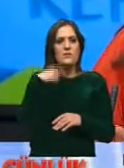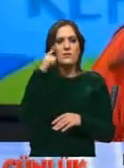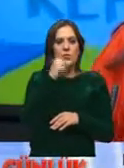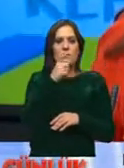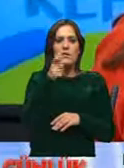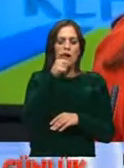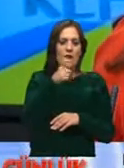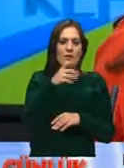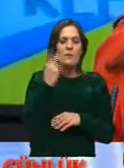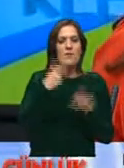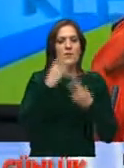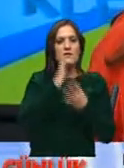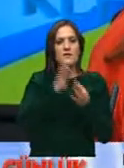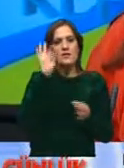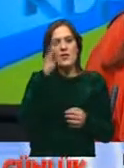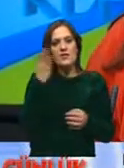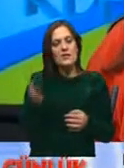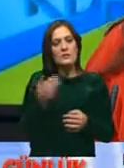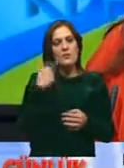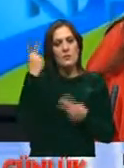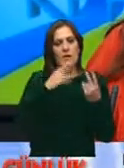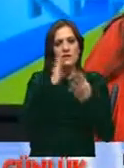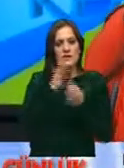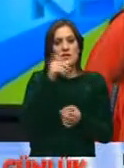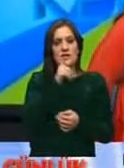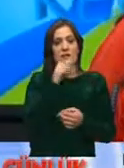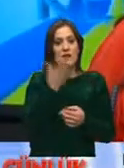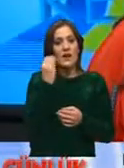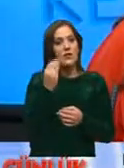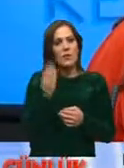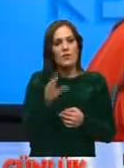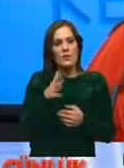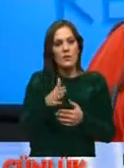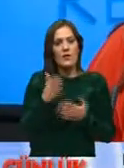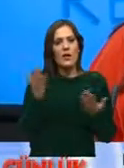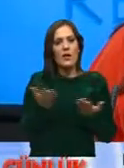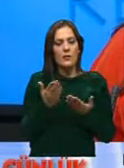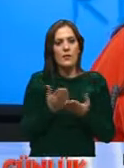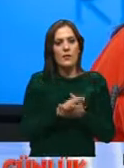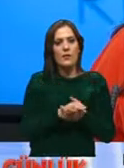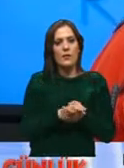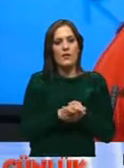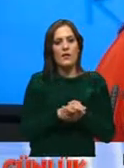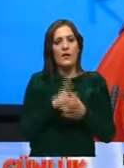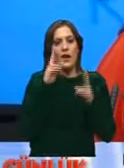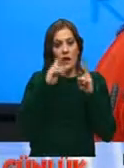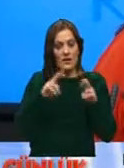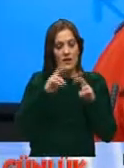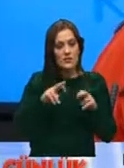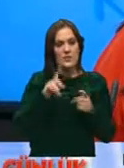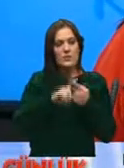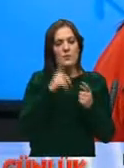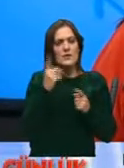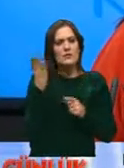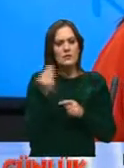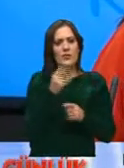gözlerimiz kahverengi, bazı insanların gözü yeşil. Bazı insanların sesi daha iyi olabilir. Ama yani araştırmalar ve